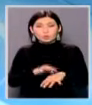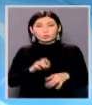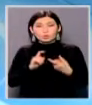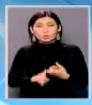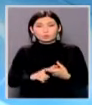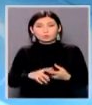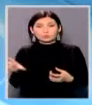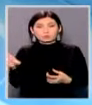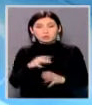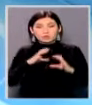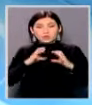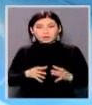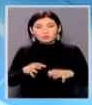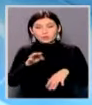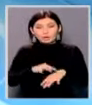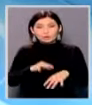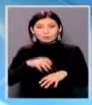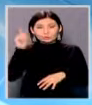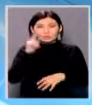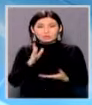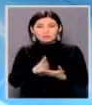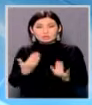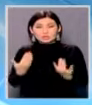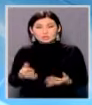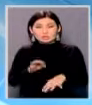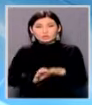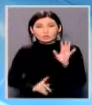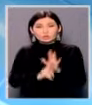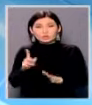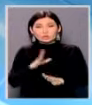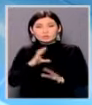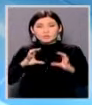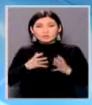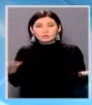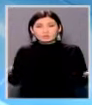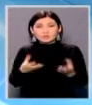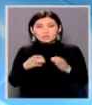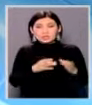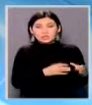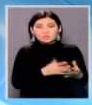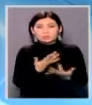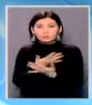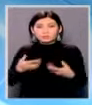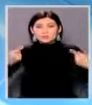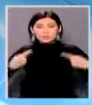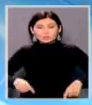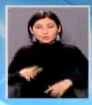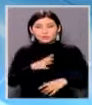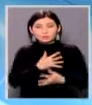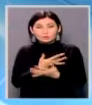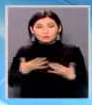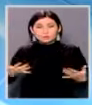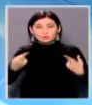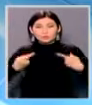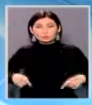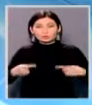COVID-19 төрткүл дүниені дүр сілкіндіргені белгілі. Індет басталғалы бері әлем қай сала жағынанда сан құбылып тұр. Түрлі